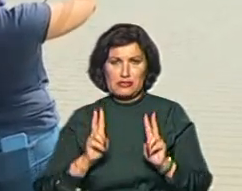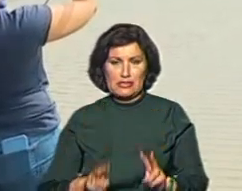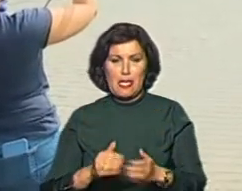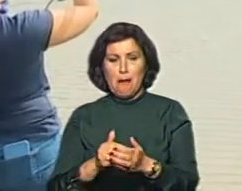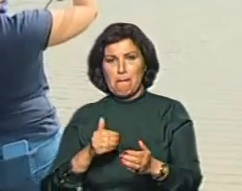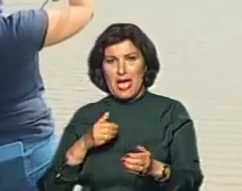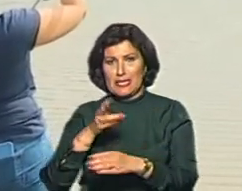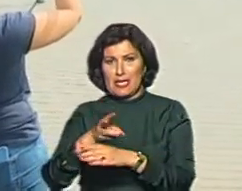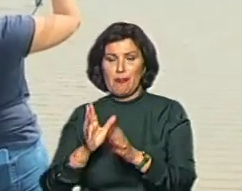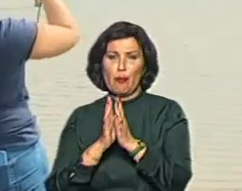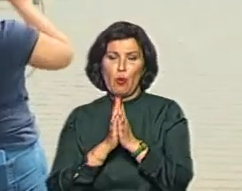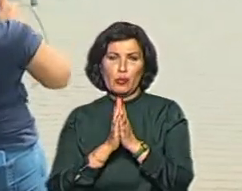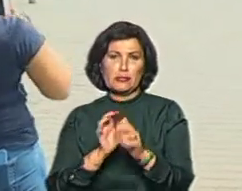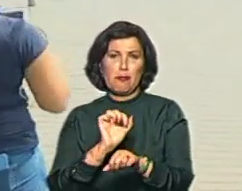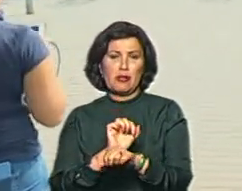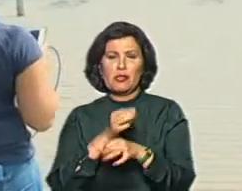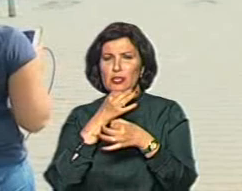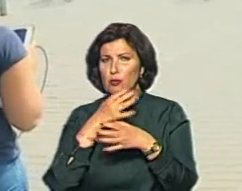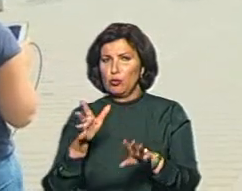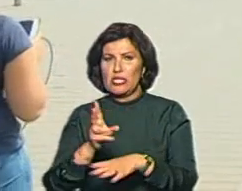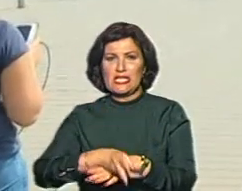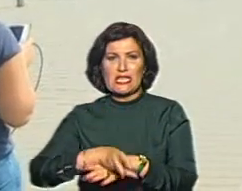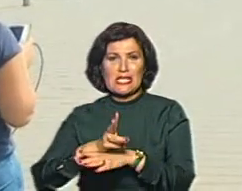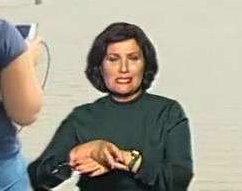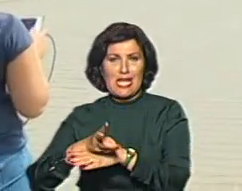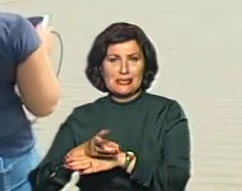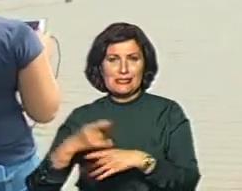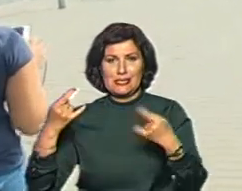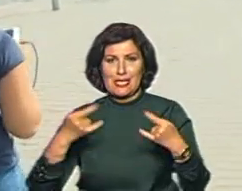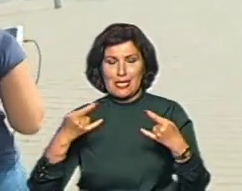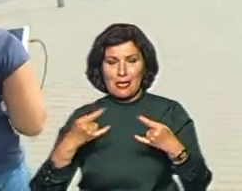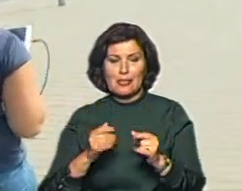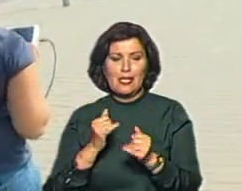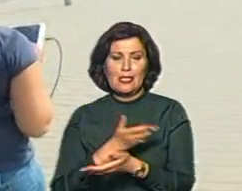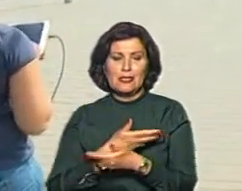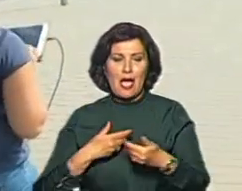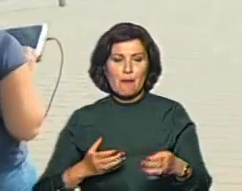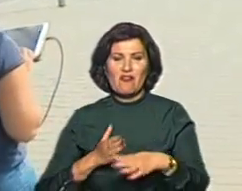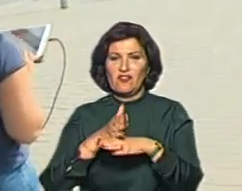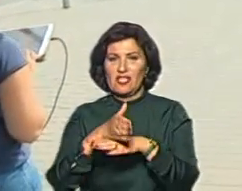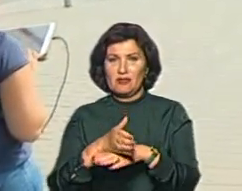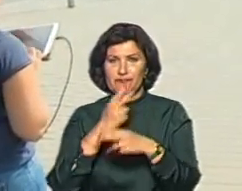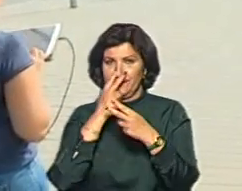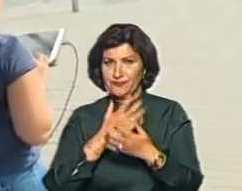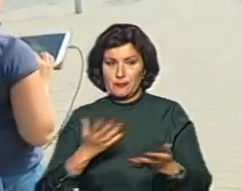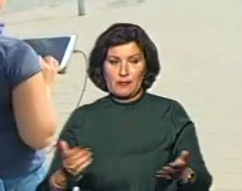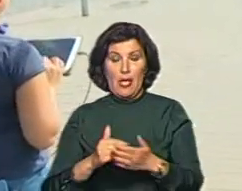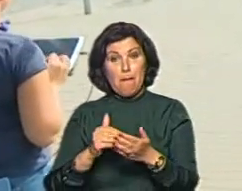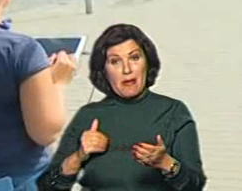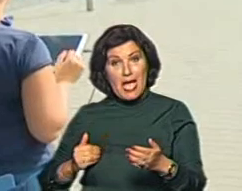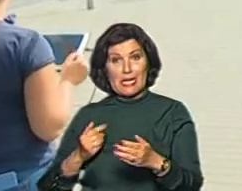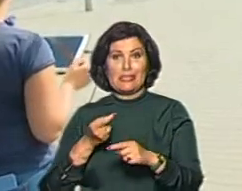перед камерами, попросили припинити будь-які трансляції, телеканали, і нам вхід не видно. Однак ще перед тим,